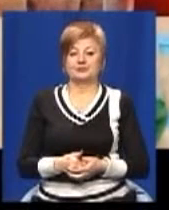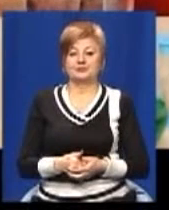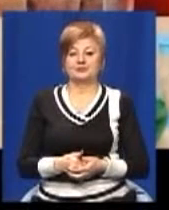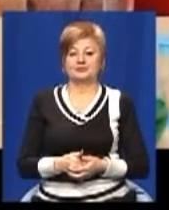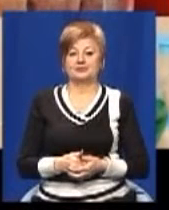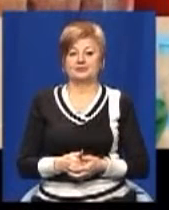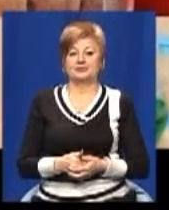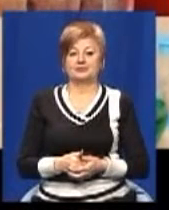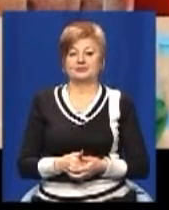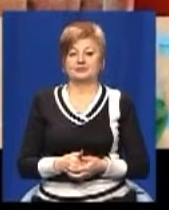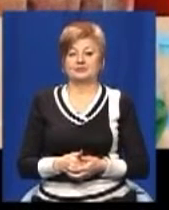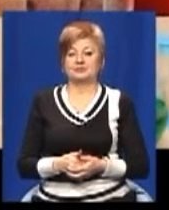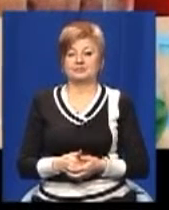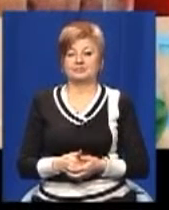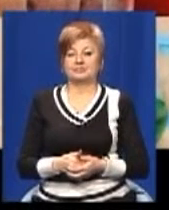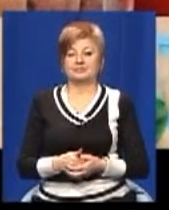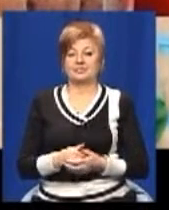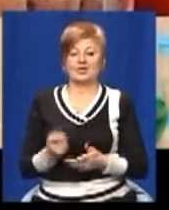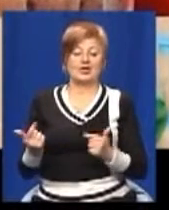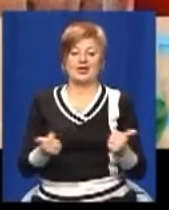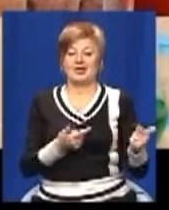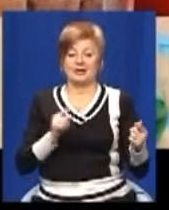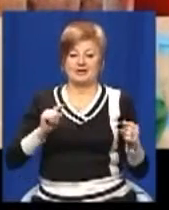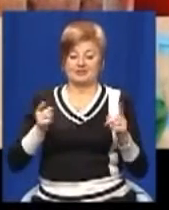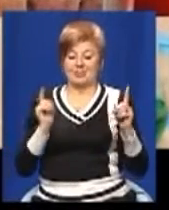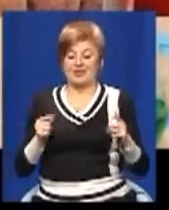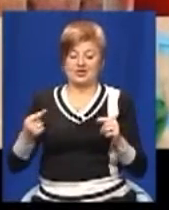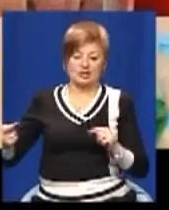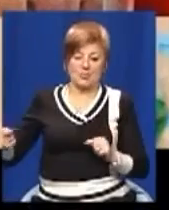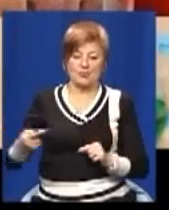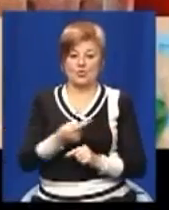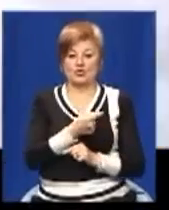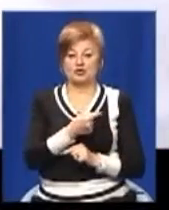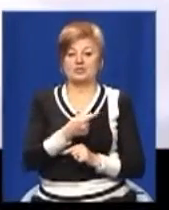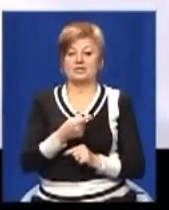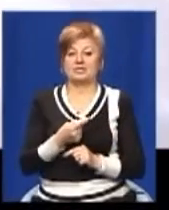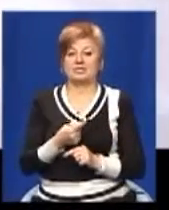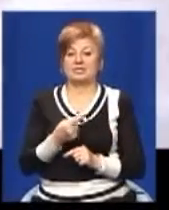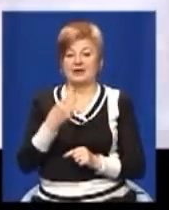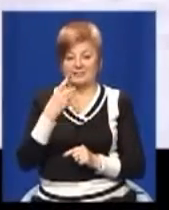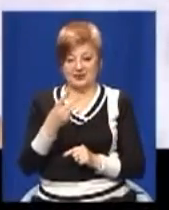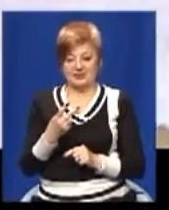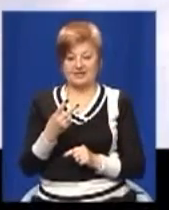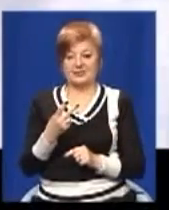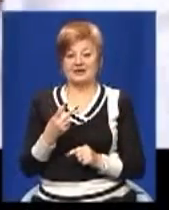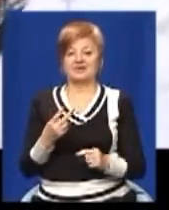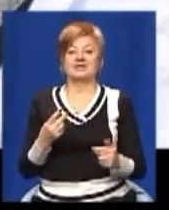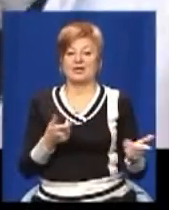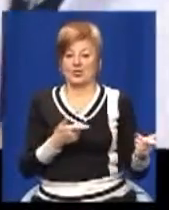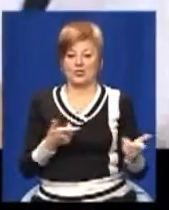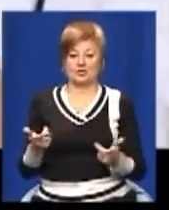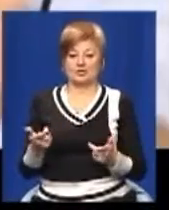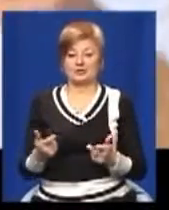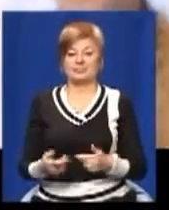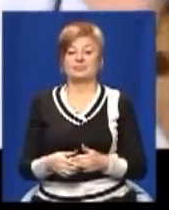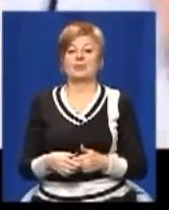так, раз. І шампур пройшов. Тепер знаходимо верхню точку. Опа!